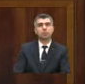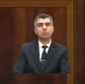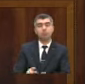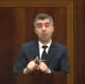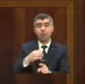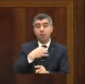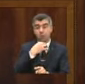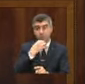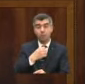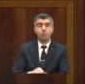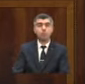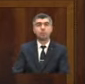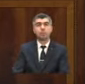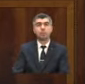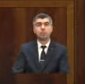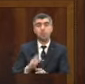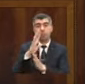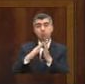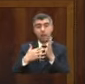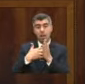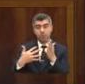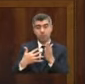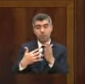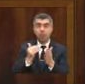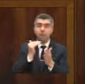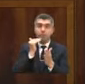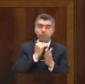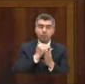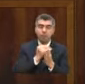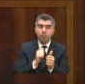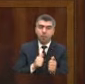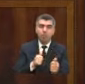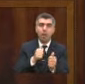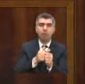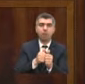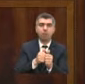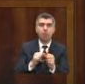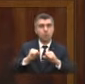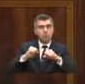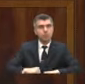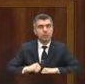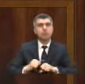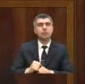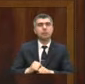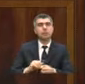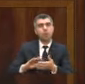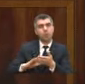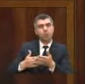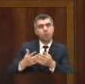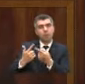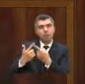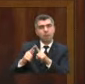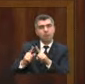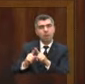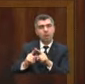أقول هنا أن هناك برنامج استعجالي مواكب لهذه للاستجابة السريعة لمختلف متطلبات